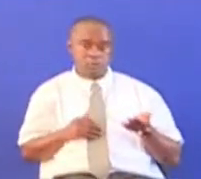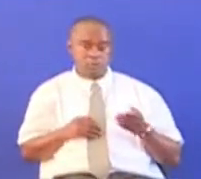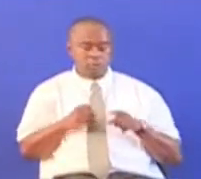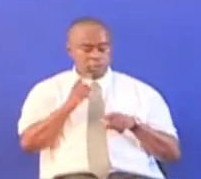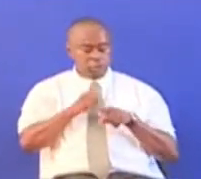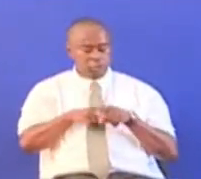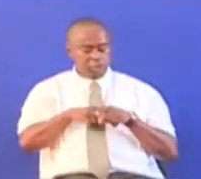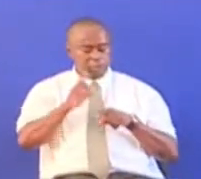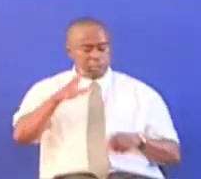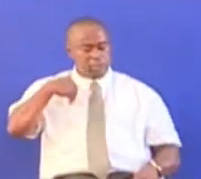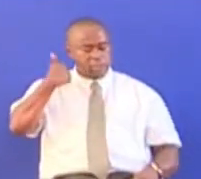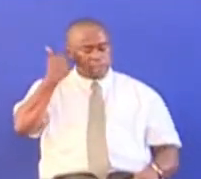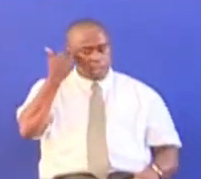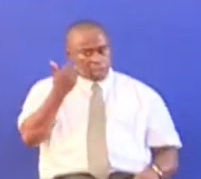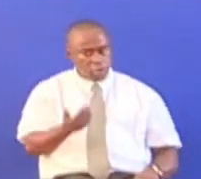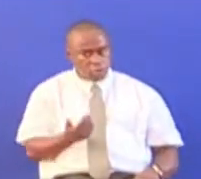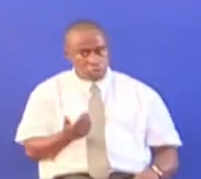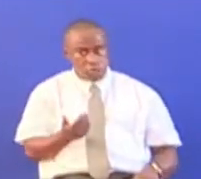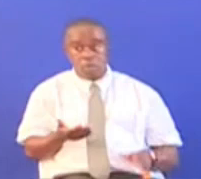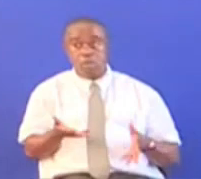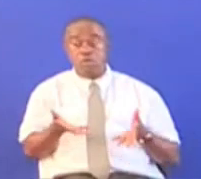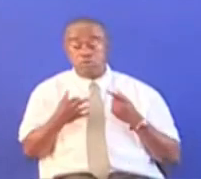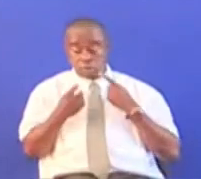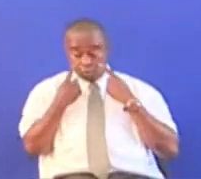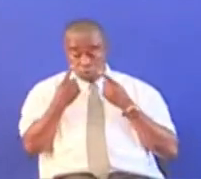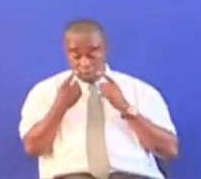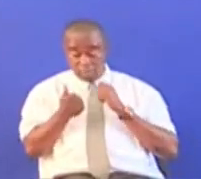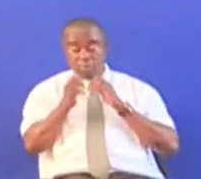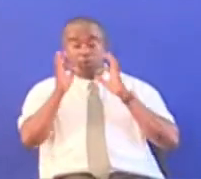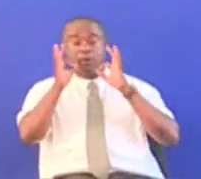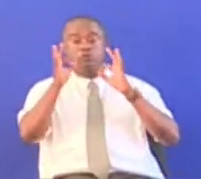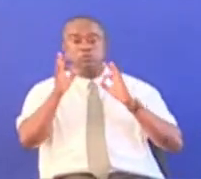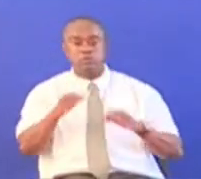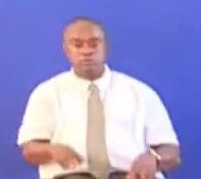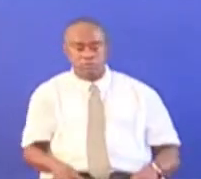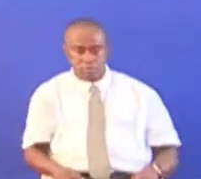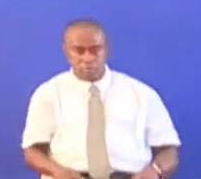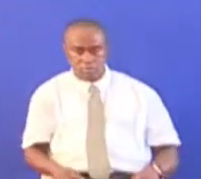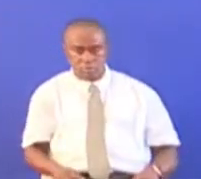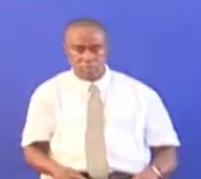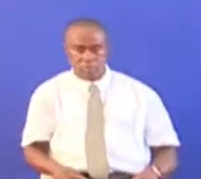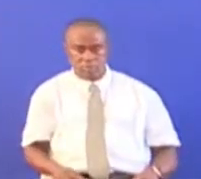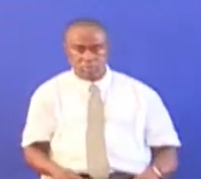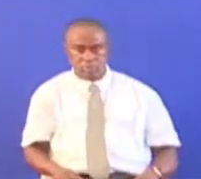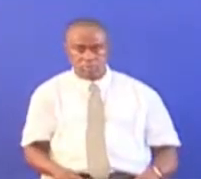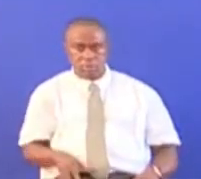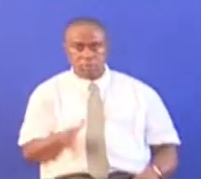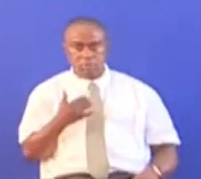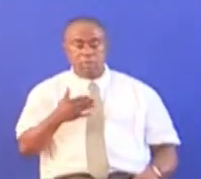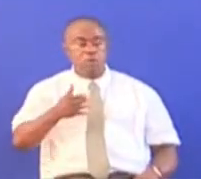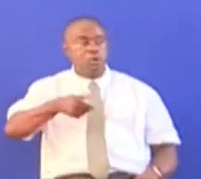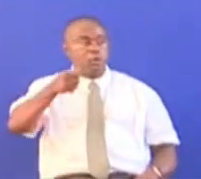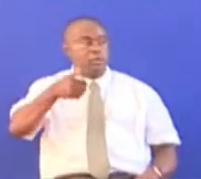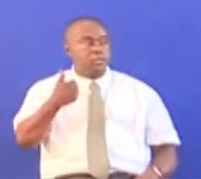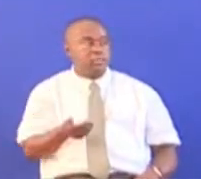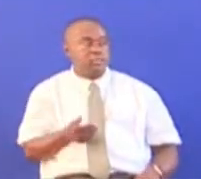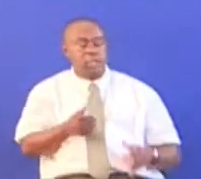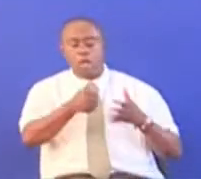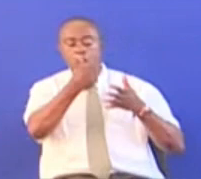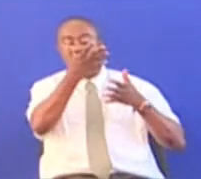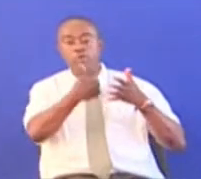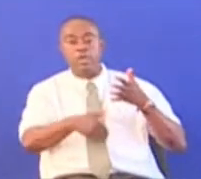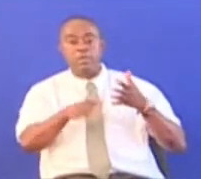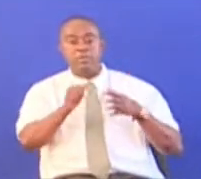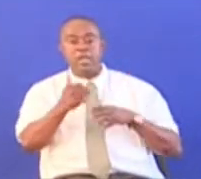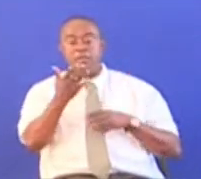huu unaokuja pengine tunaweza kuona maajabu. Lakini pia niwapongeze kwa outstanding performance consistently kwa